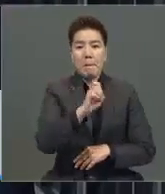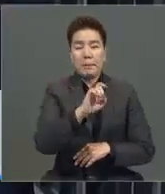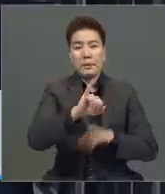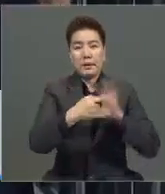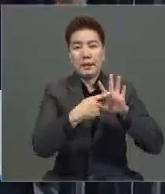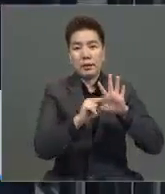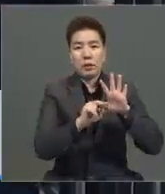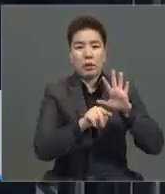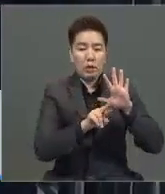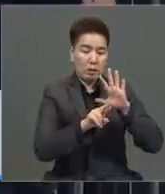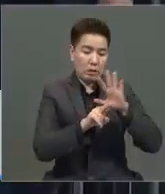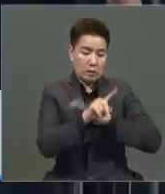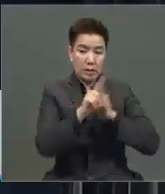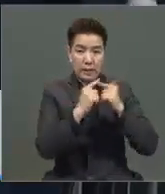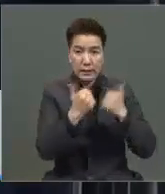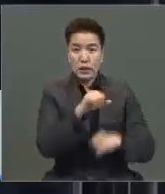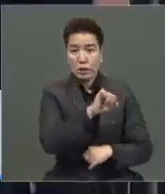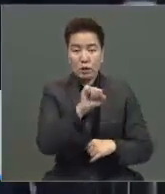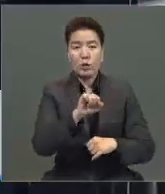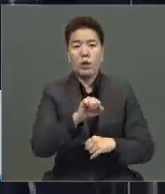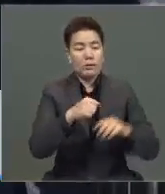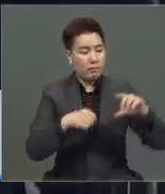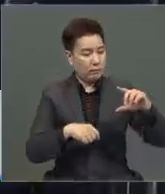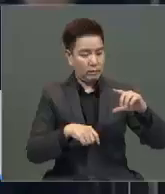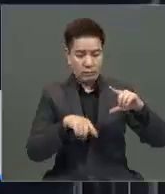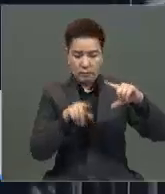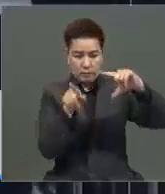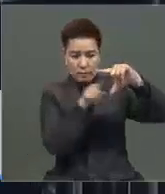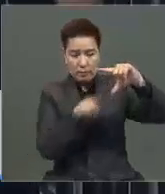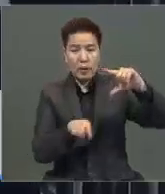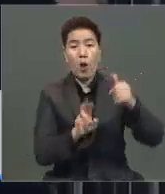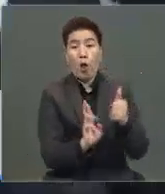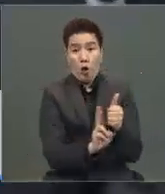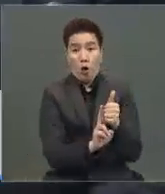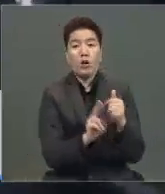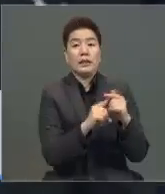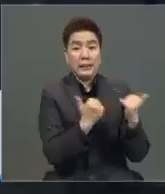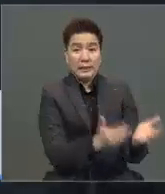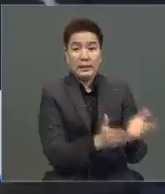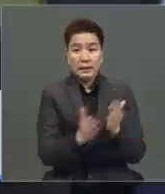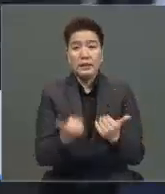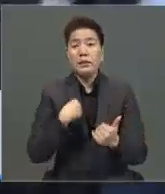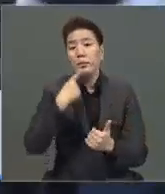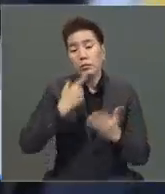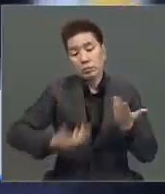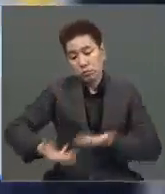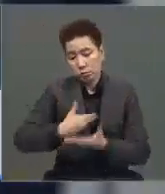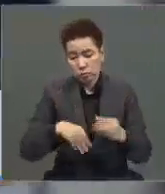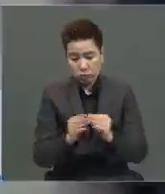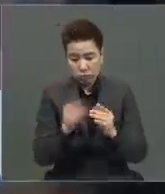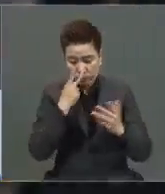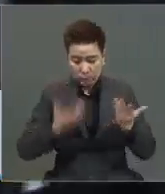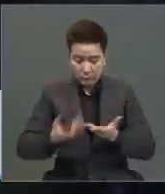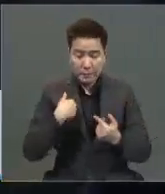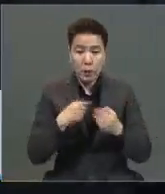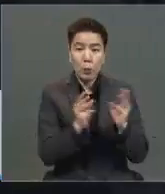าวะพัฒนพงศ์สสพักก้าวไกลในฐานะที่เป็นรองหัวหน้าพักก้าวไกลเบื้องต้นค่ะที่ประชุมเนี่ยเขา